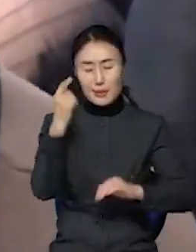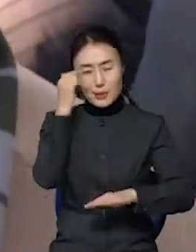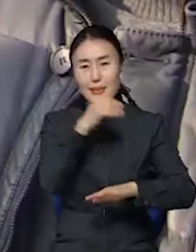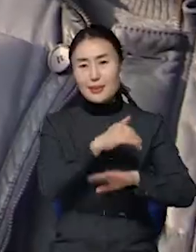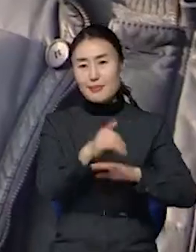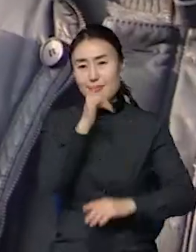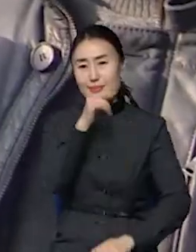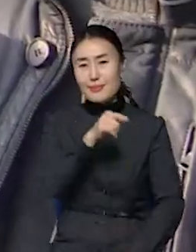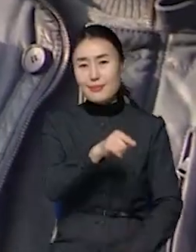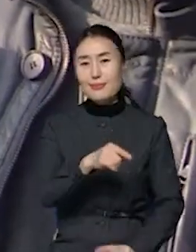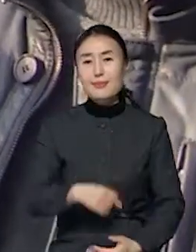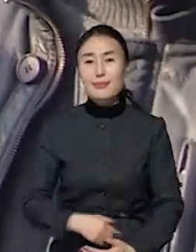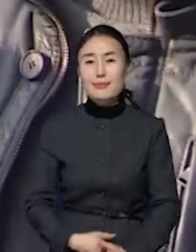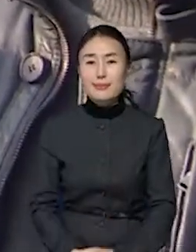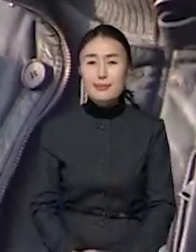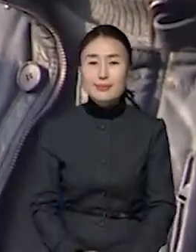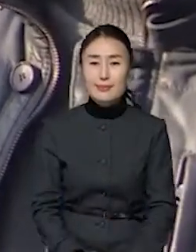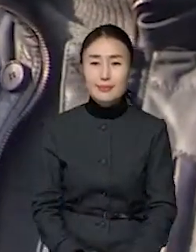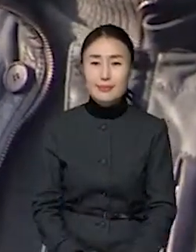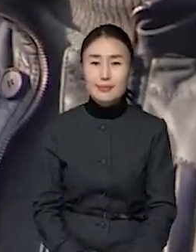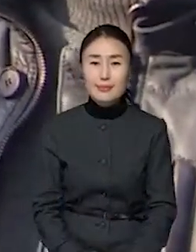나옵니다 KDC 정의의 등입니다